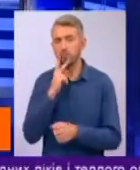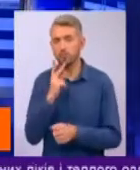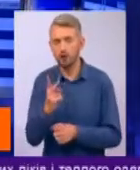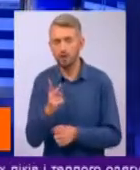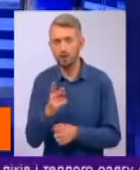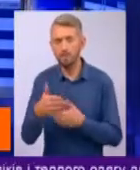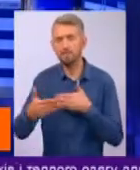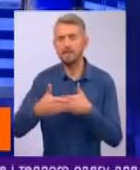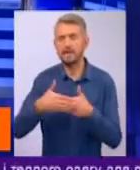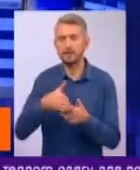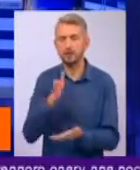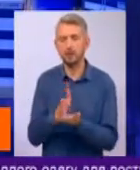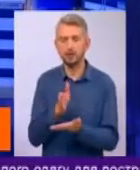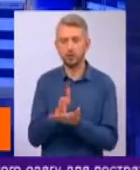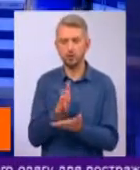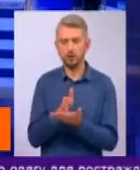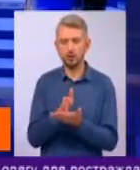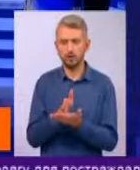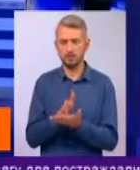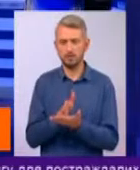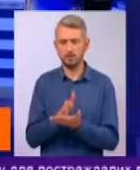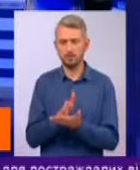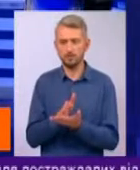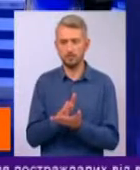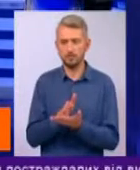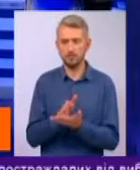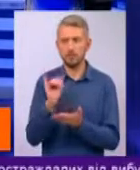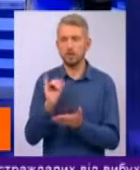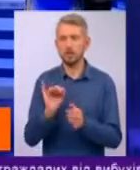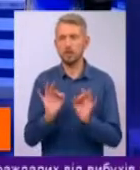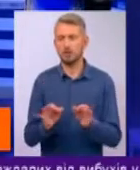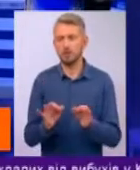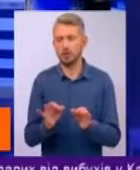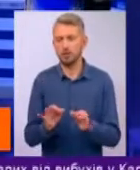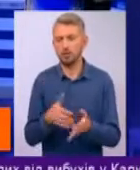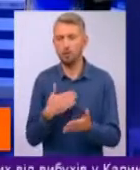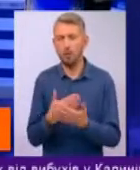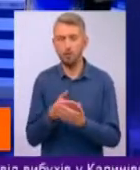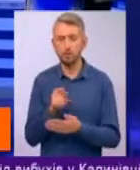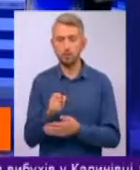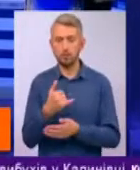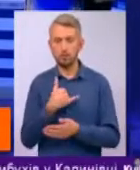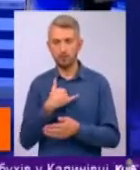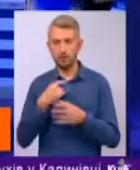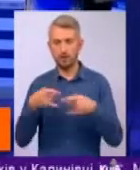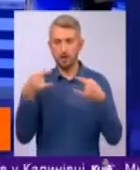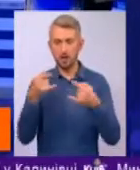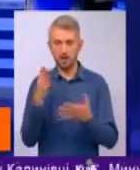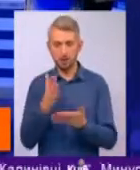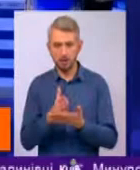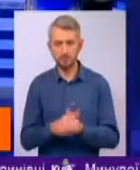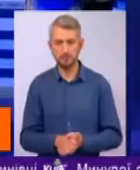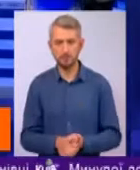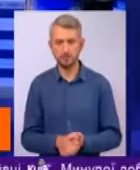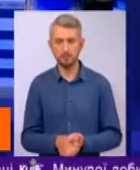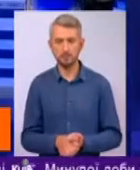безпосередньо близькість розташування. І звичайно, ось у нас вже на екрані з'явилося. Ну,